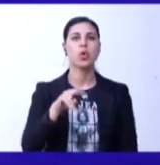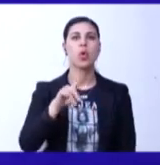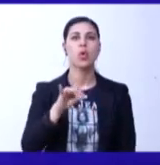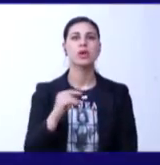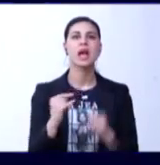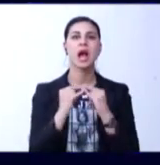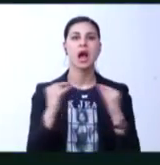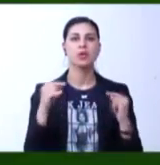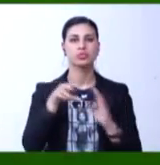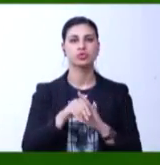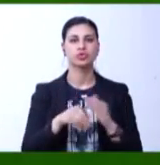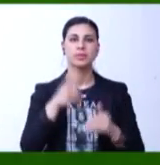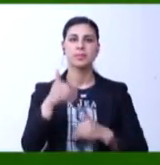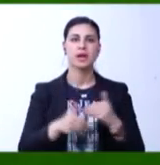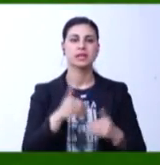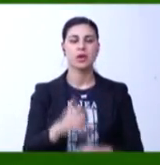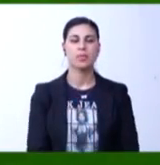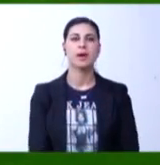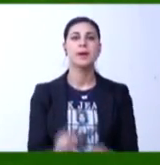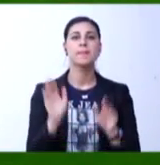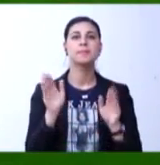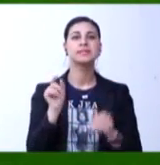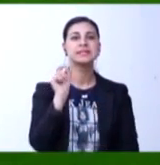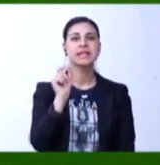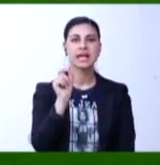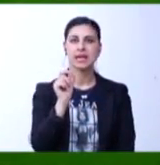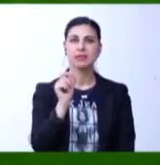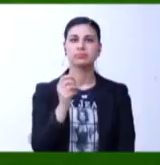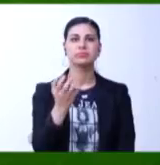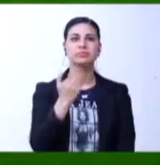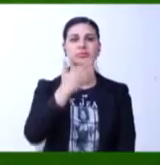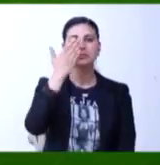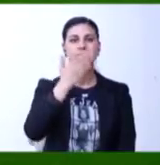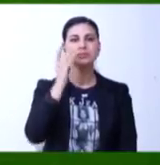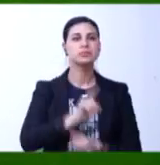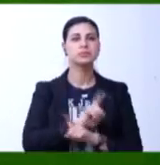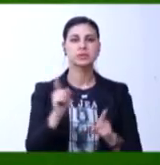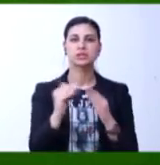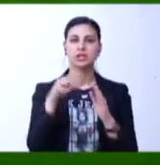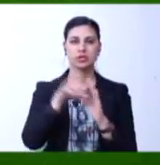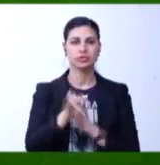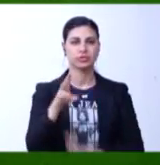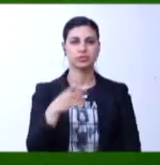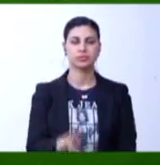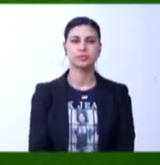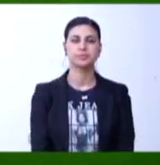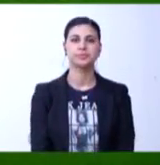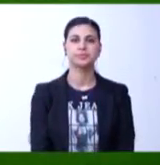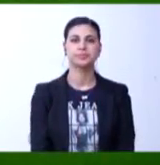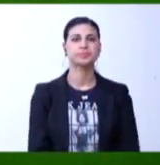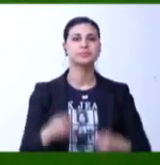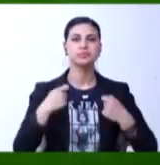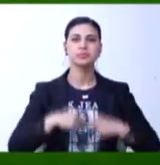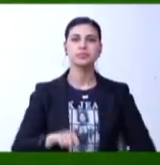აუზში ბანაობას. სერებისგან თავდასაცავად არ იხმაროთ სუნამოები და სურნელოვანი პარფიუმერია. არ